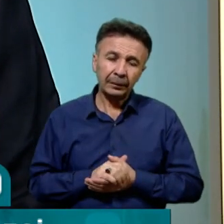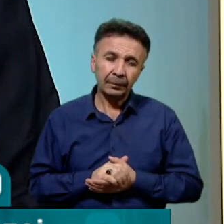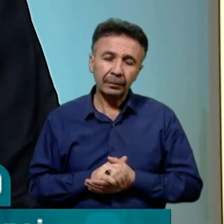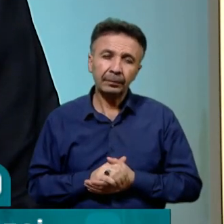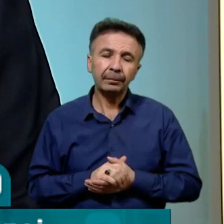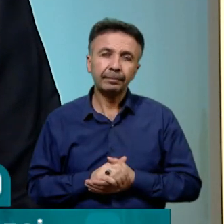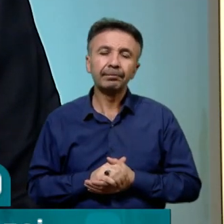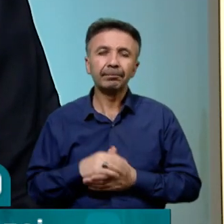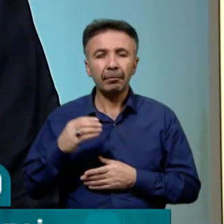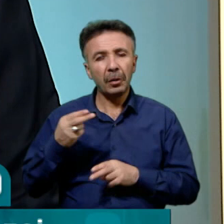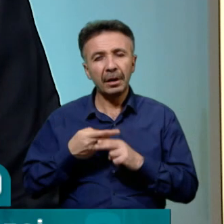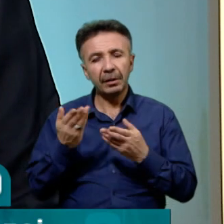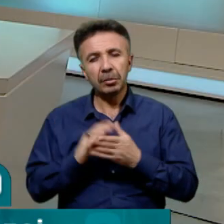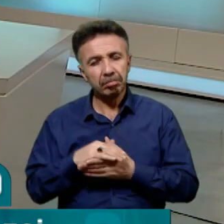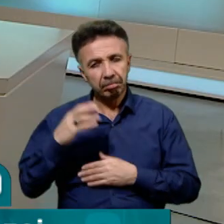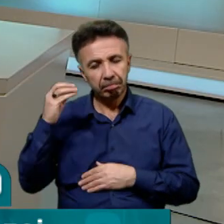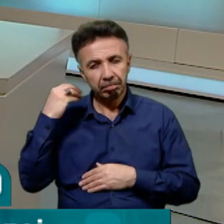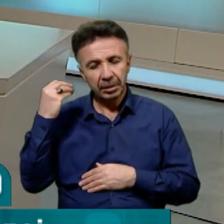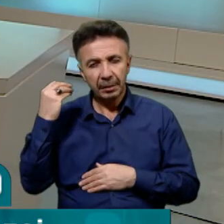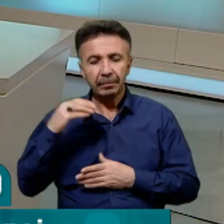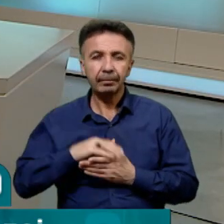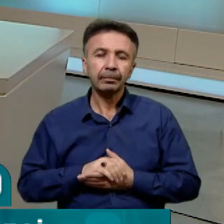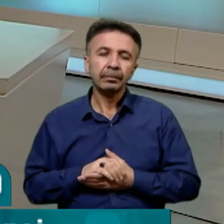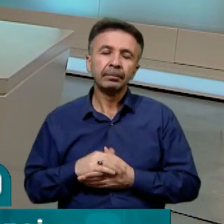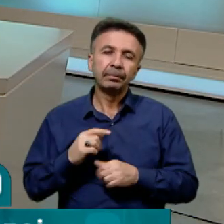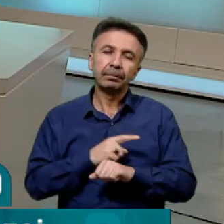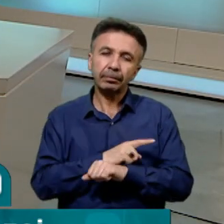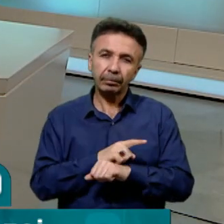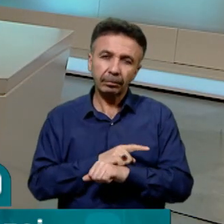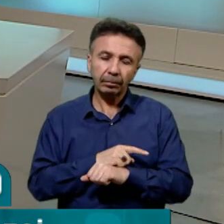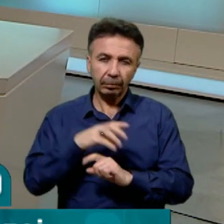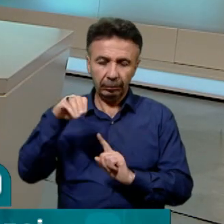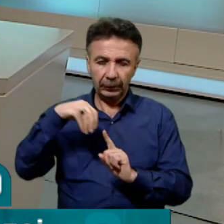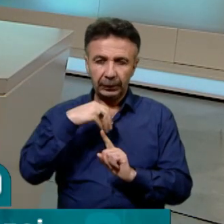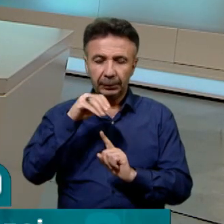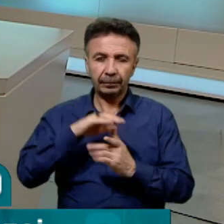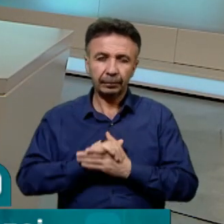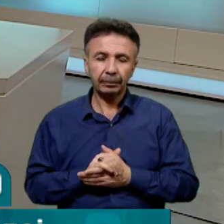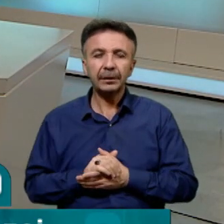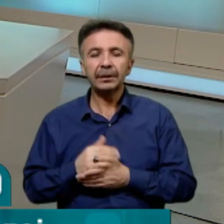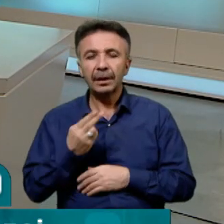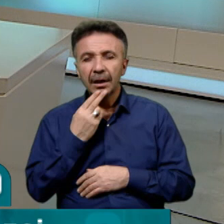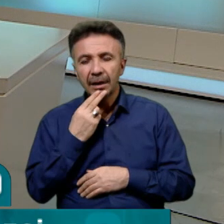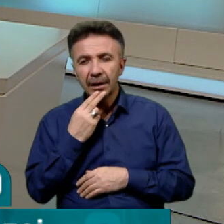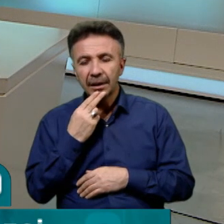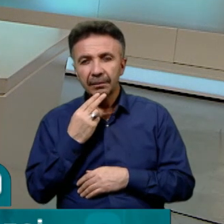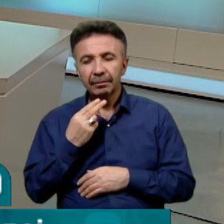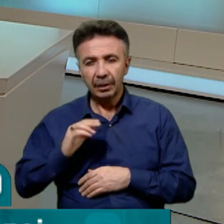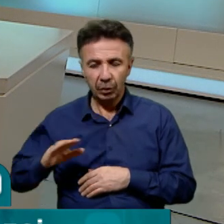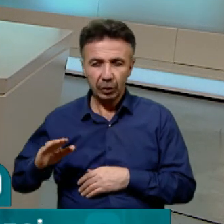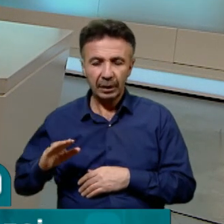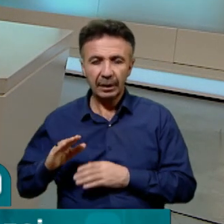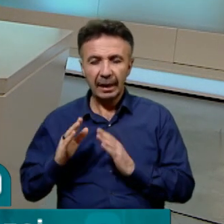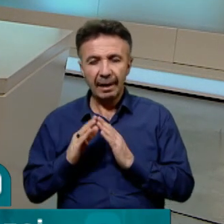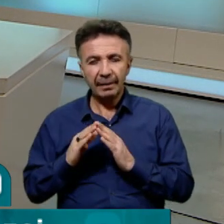şıkkı İmam mesela ki sizin de başınıza gelmiştir zaman zaman biz evde hanım ve çocukları namaz kılarken